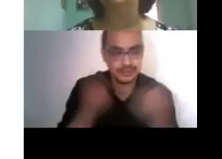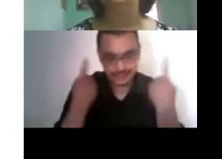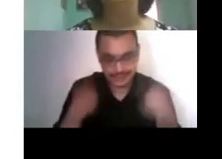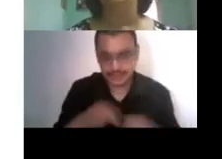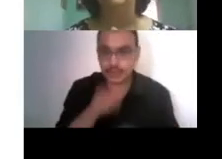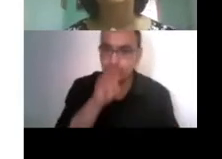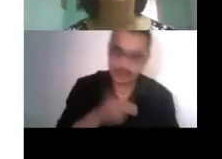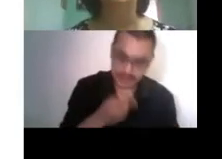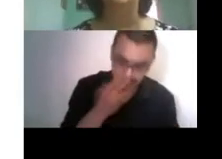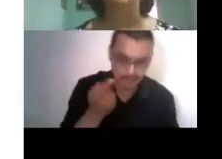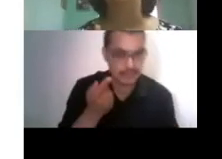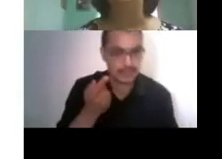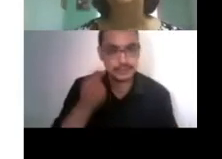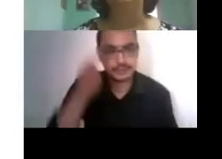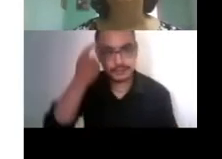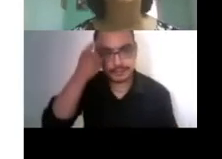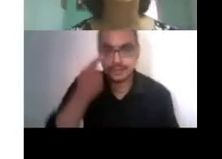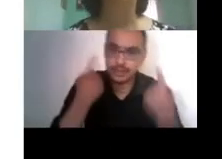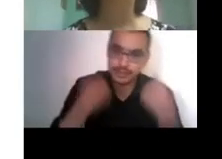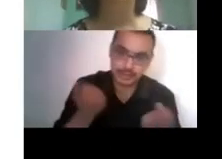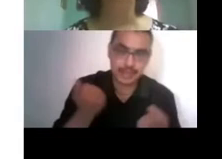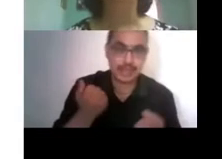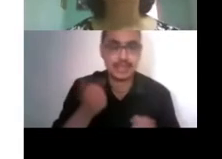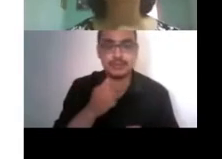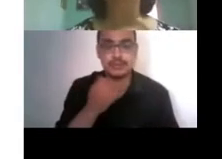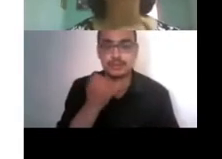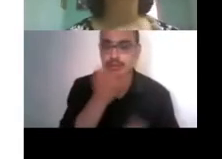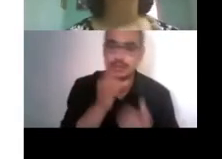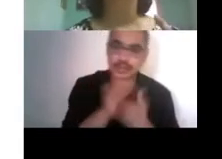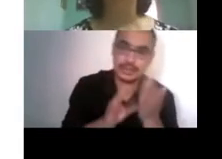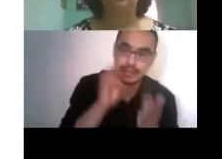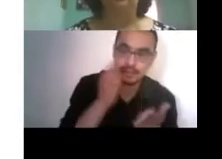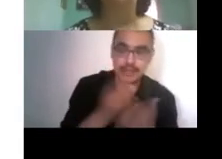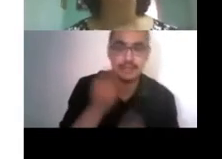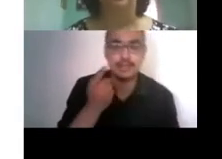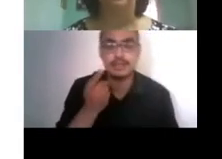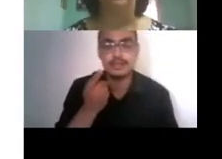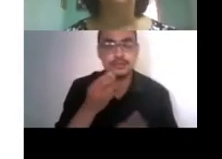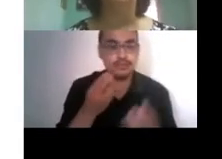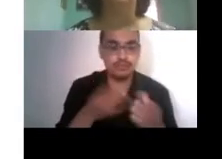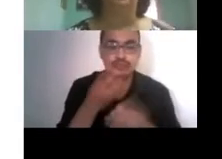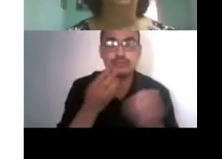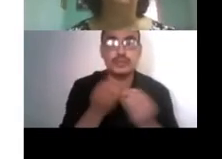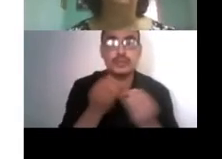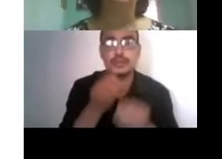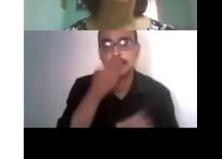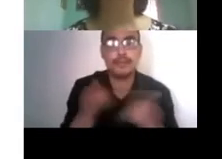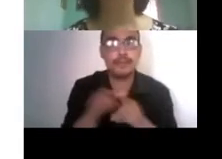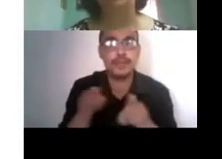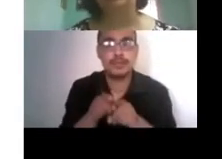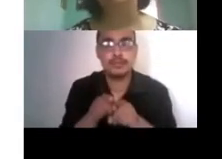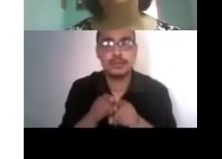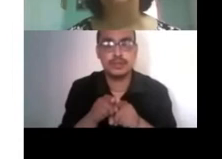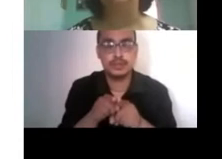अवस्थामा, हाम्रो मानसिक अवस्थामा, हाम्रो यौनिकतामा होइन, र हाम्रो उत्पादकत्वमा होइन, र के अरे यो